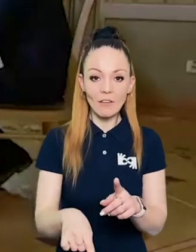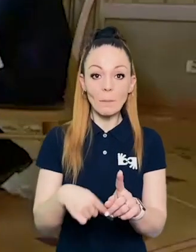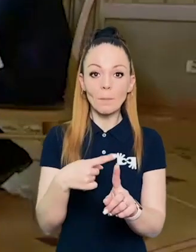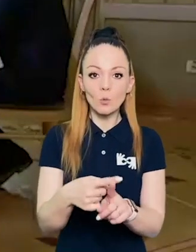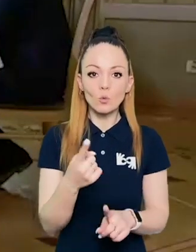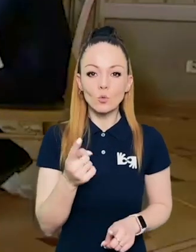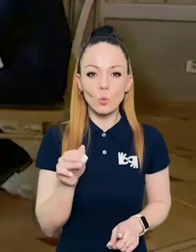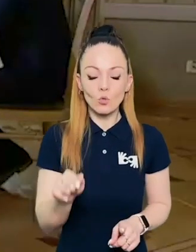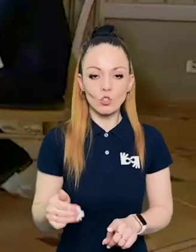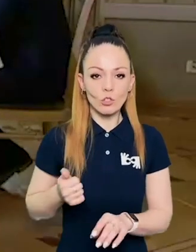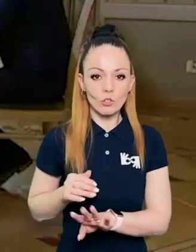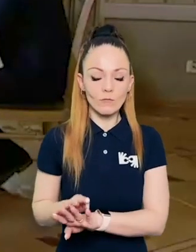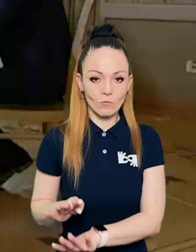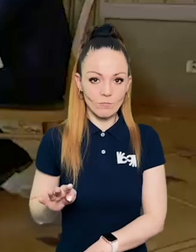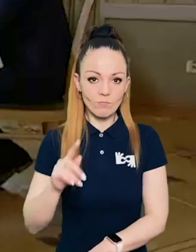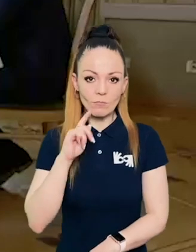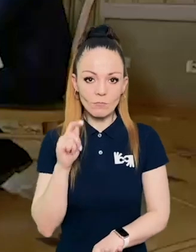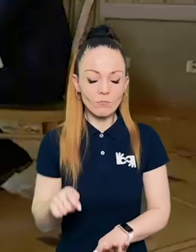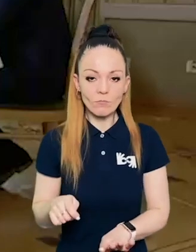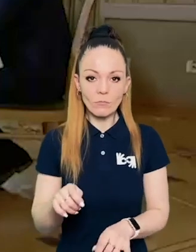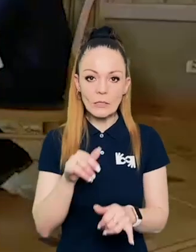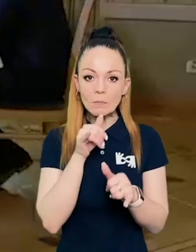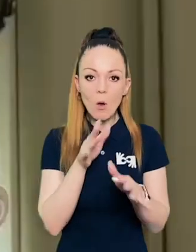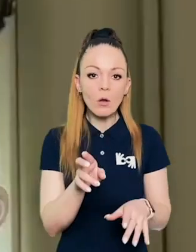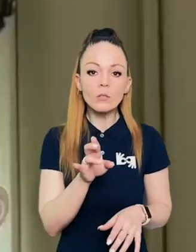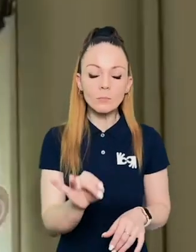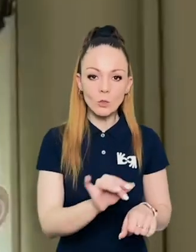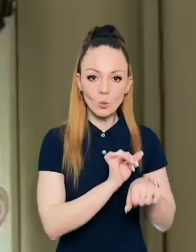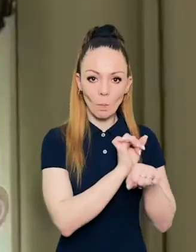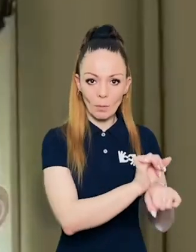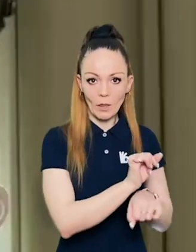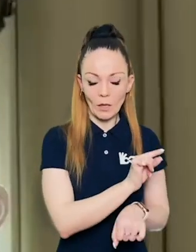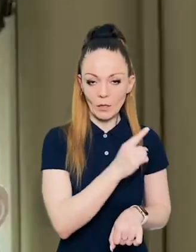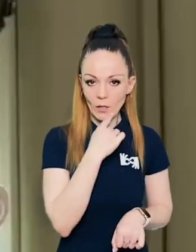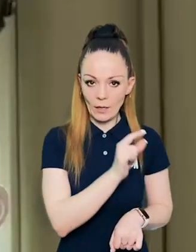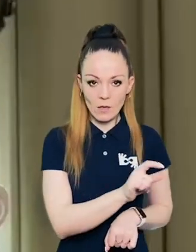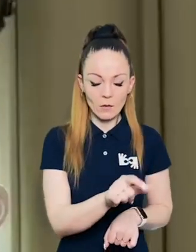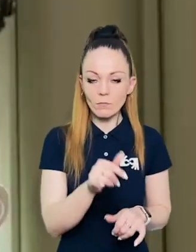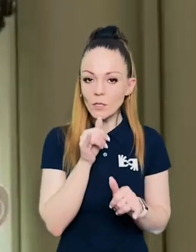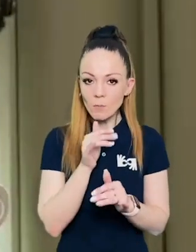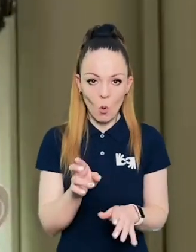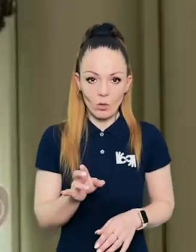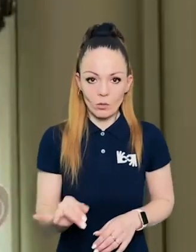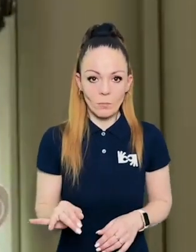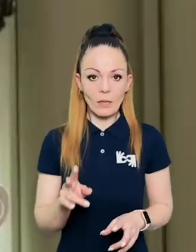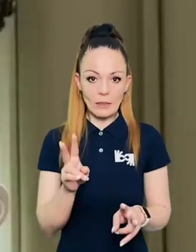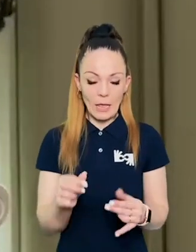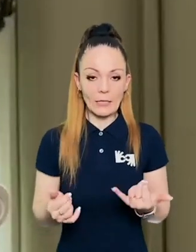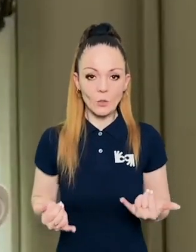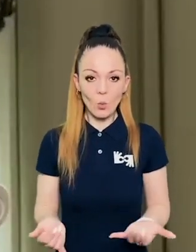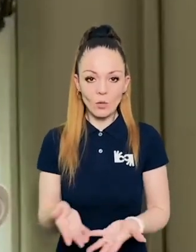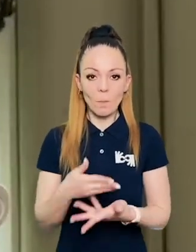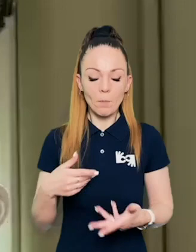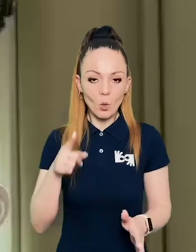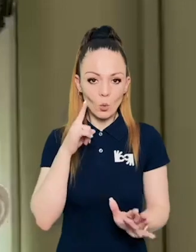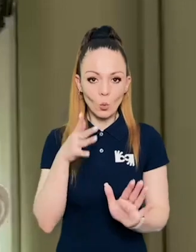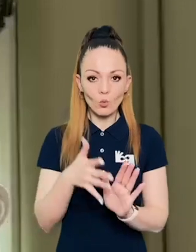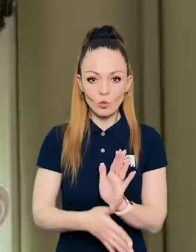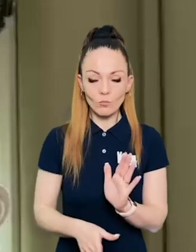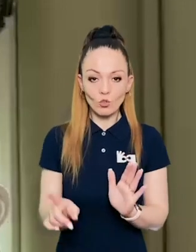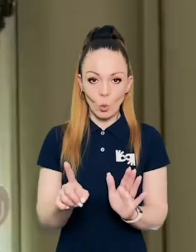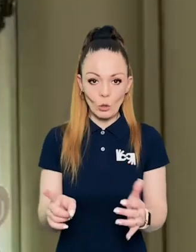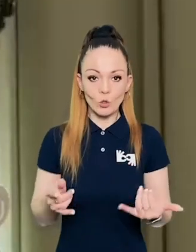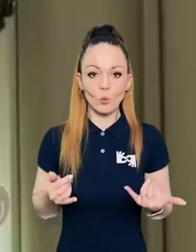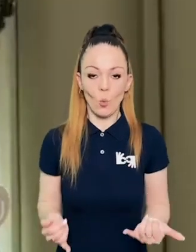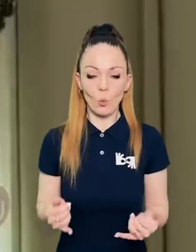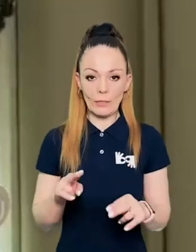указ, але навіть плюс 100 тисяч не змогли би зупинити їх. Не змогли би. Тобто